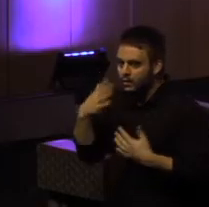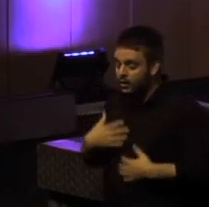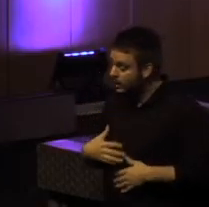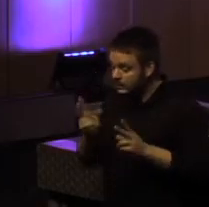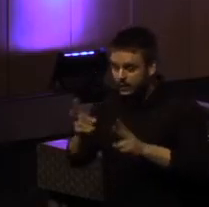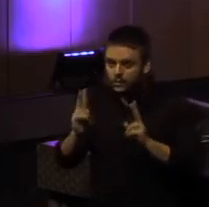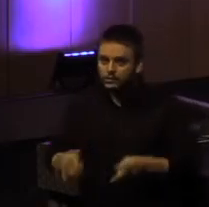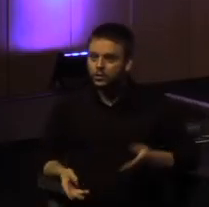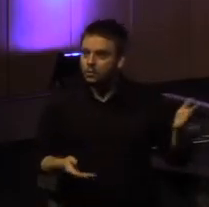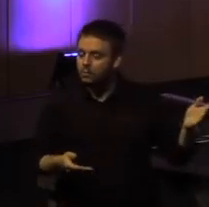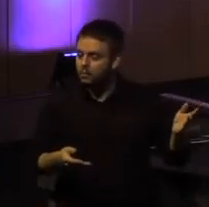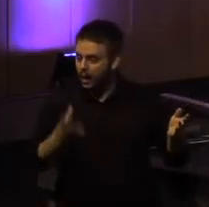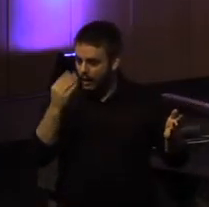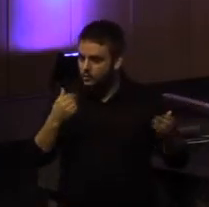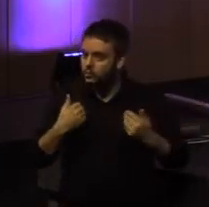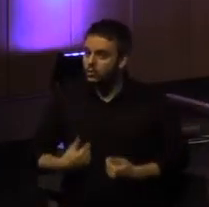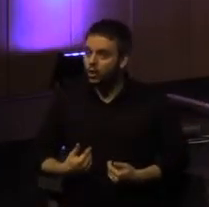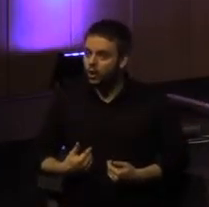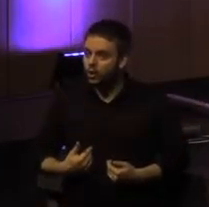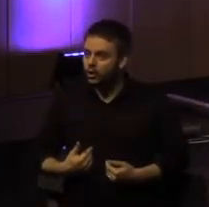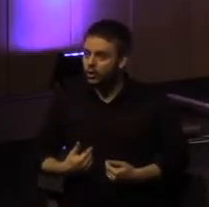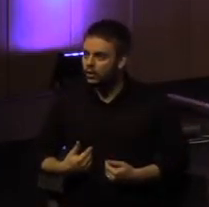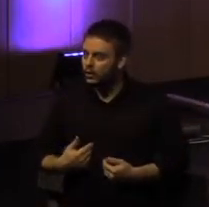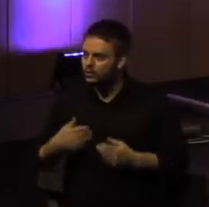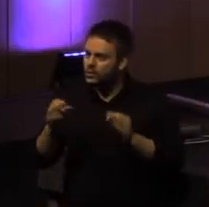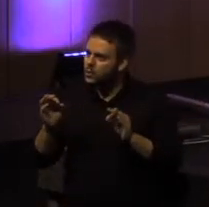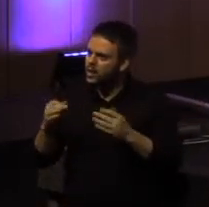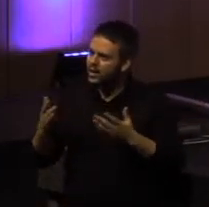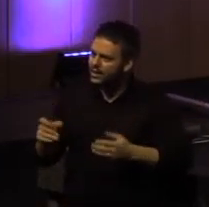leds av ganska unga svarta kvinnor.